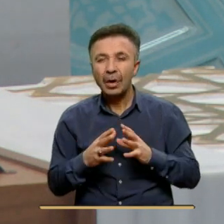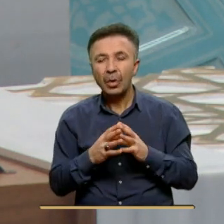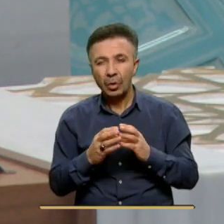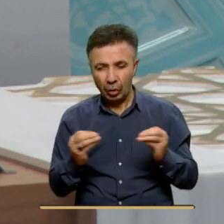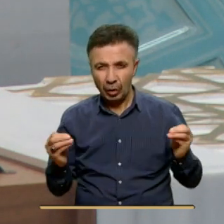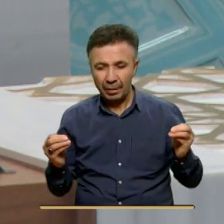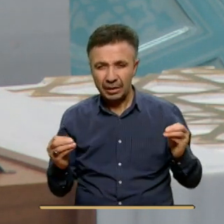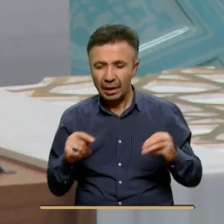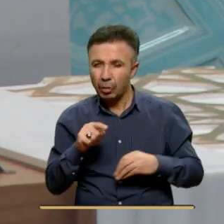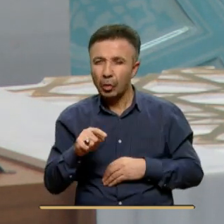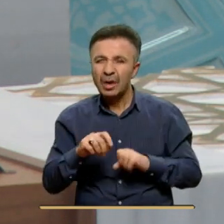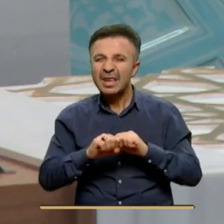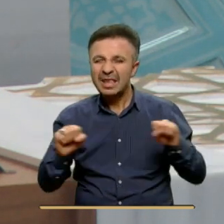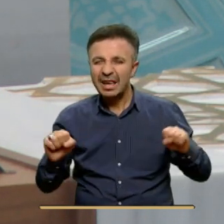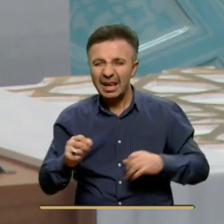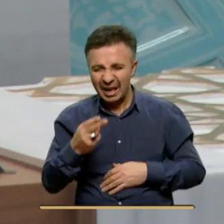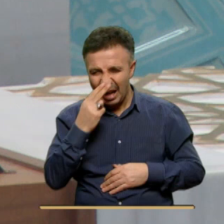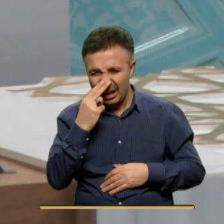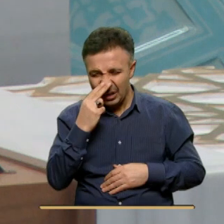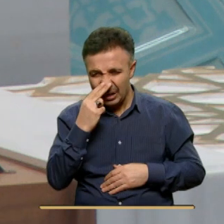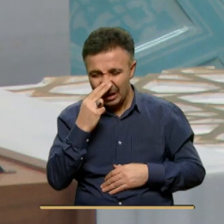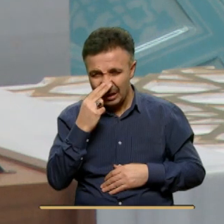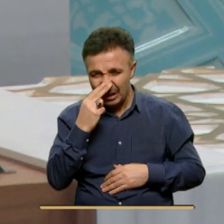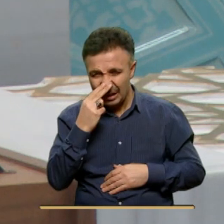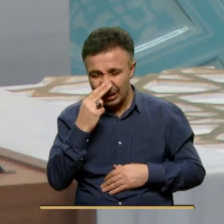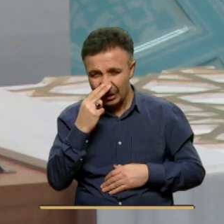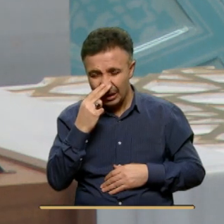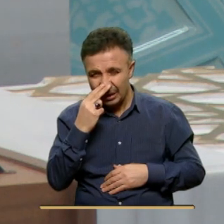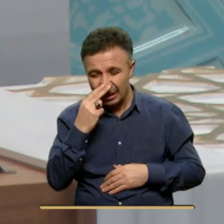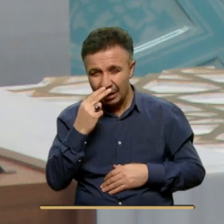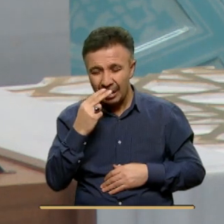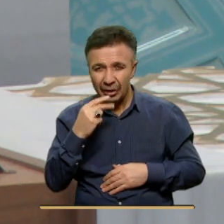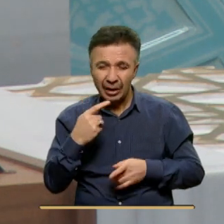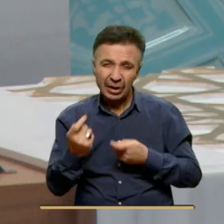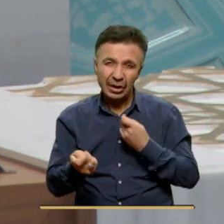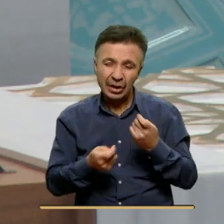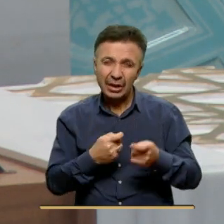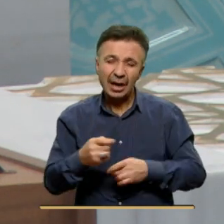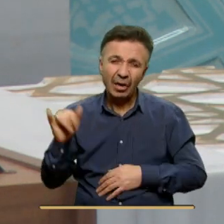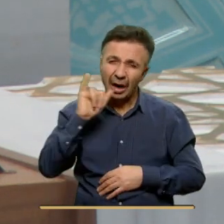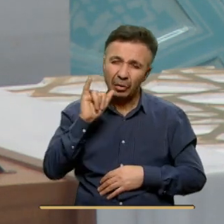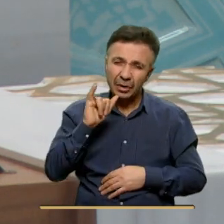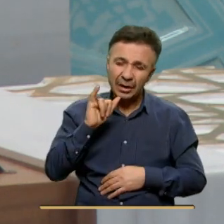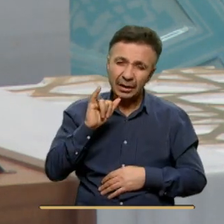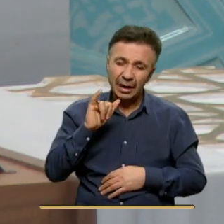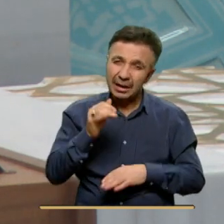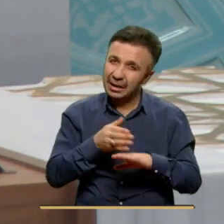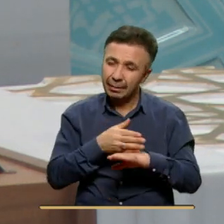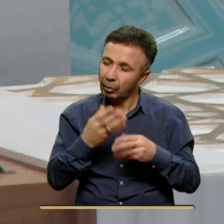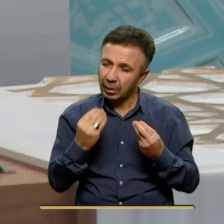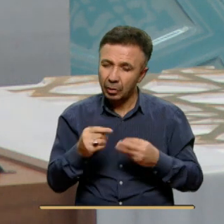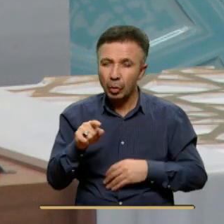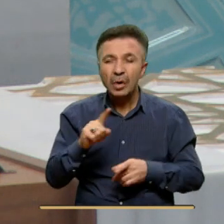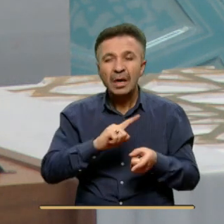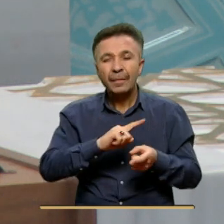zararlı alışkanlıklar, alkollü içecekler sebep olmaktadır. Bu zararlı maddeler